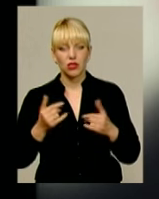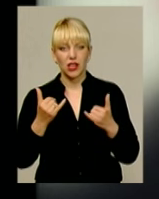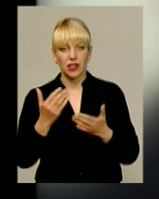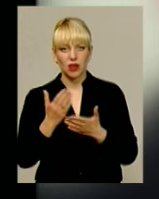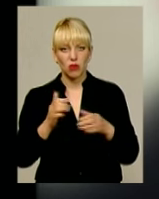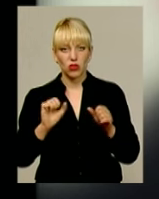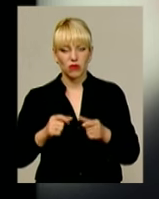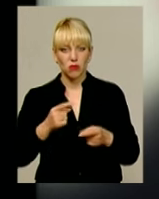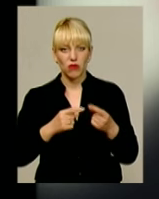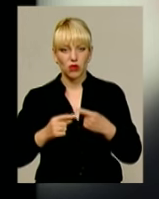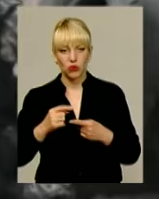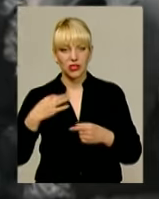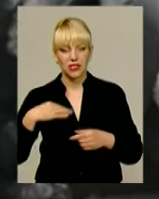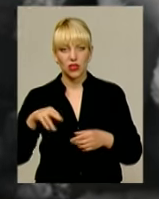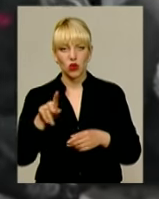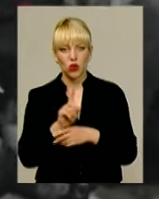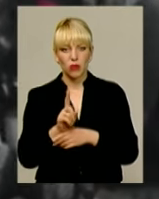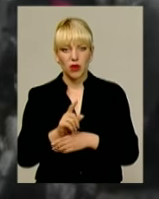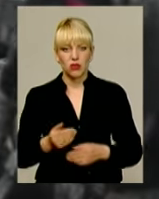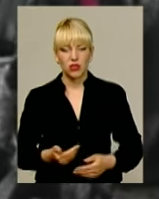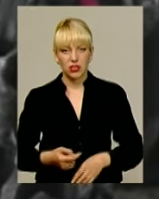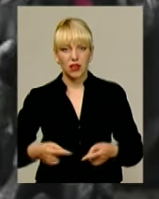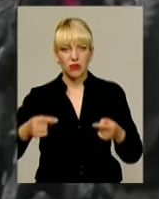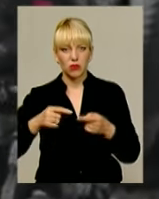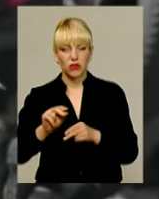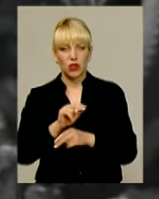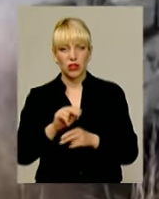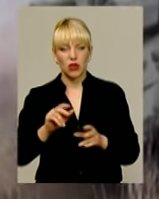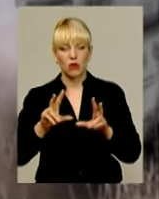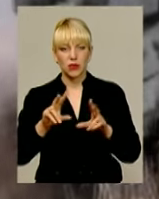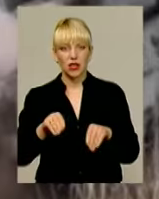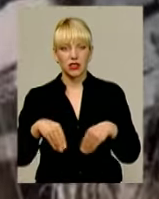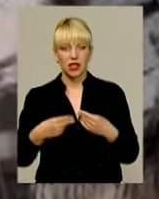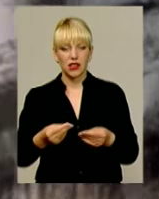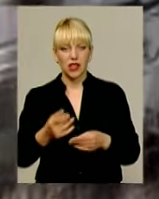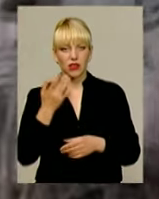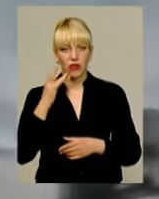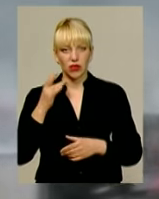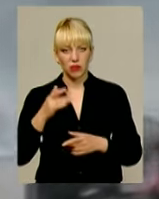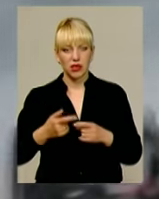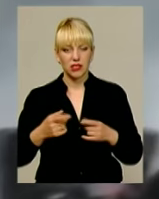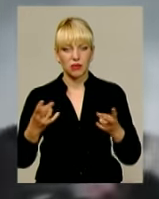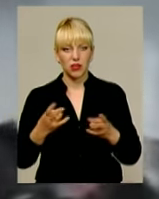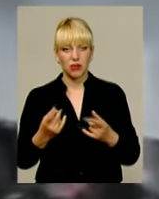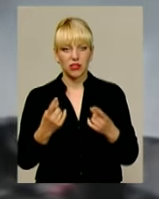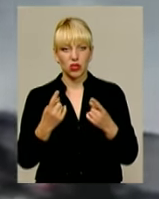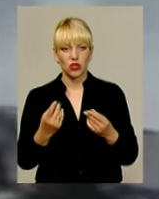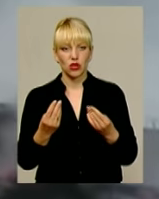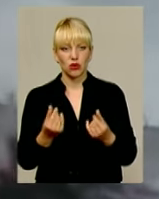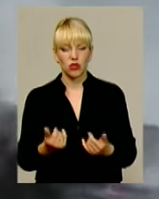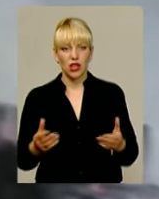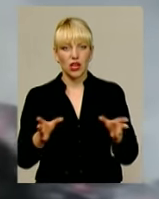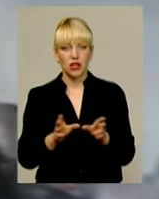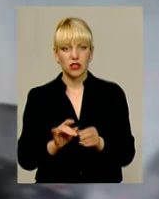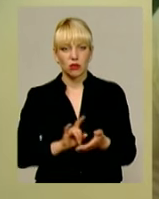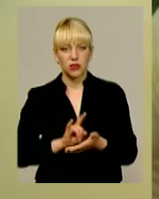до нормального життя. Відповідне лікування обіцяють надати атовцю клініці Х'юстона, але для цього потрібні значні кошти. Разом з